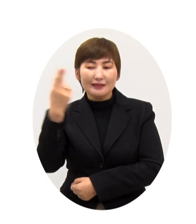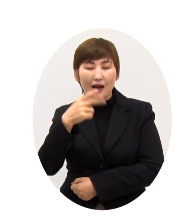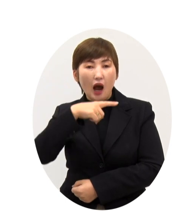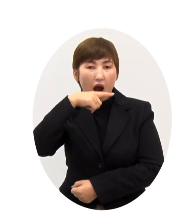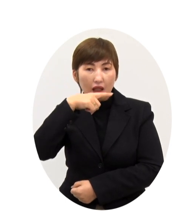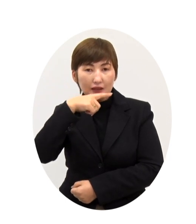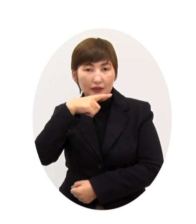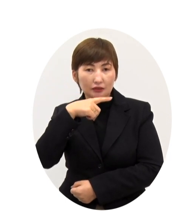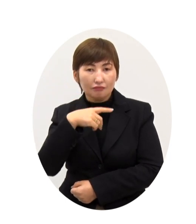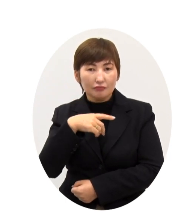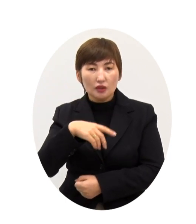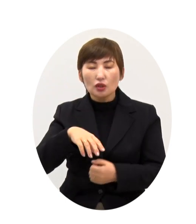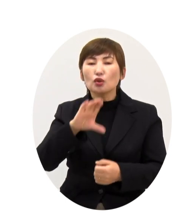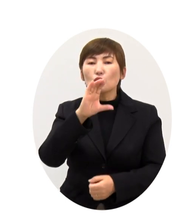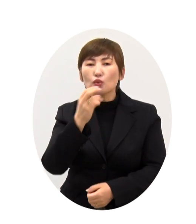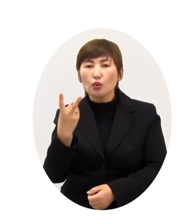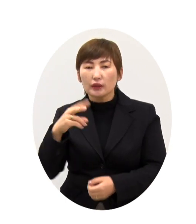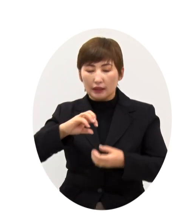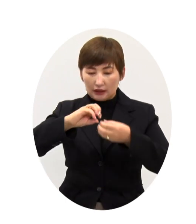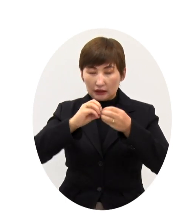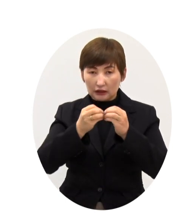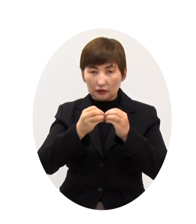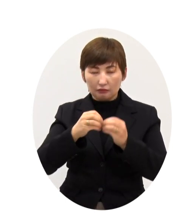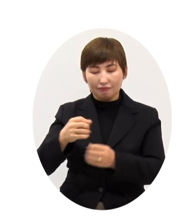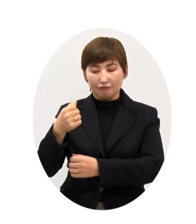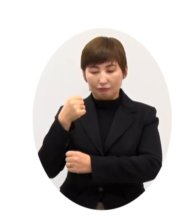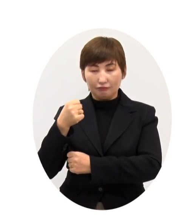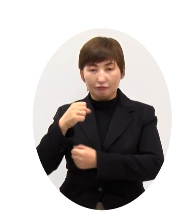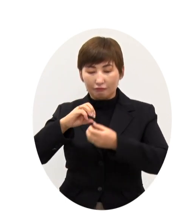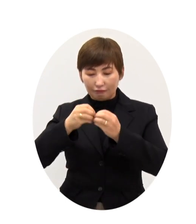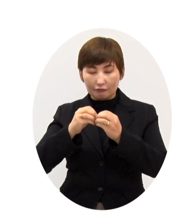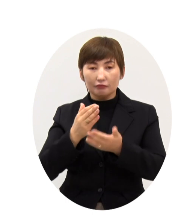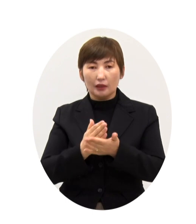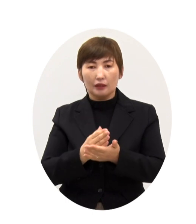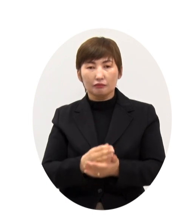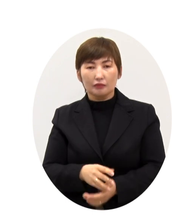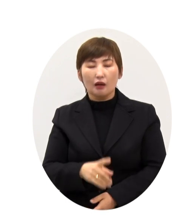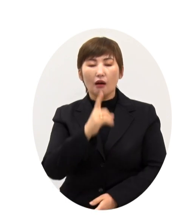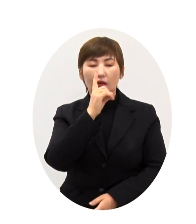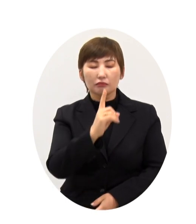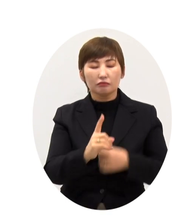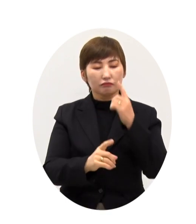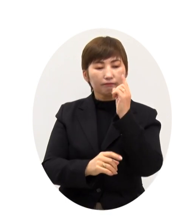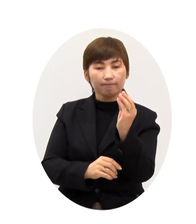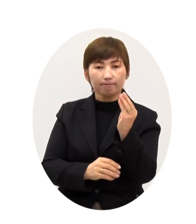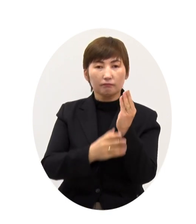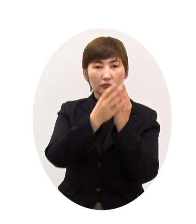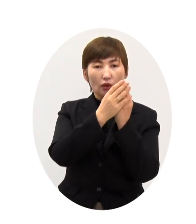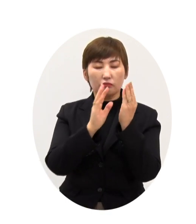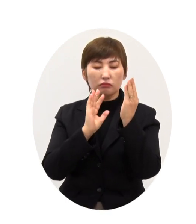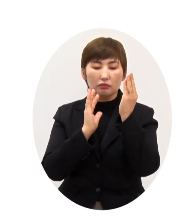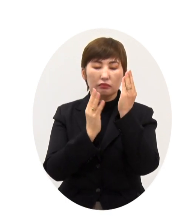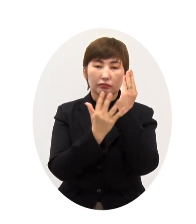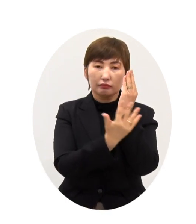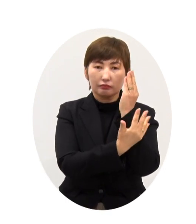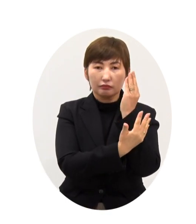туг нь цагаан азарганы дэл сүүлээр гөхөл хийсэн хялгасан туг юм. За энэ нь голдоо нэг